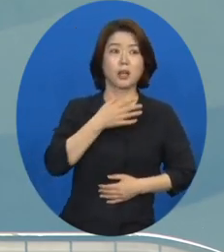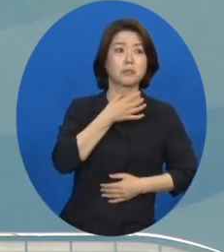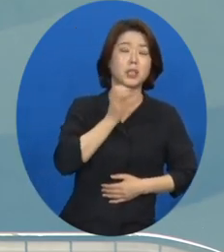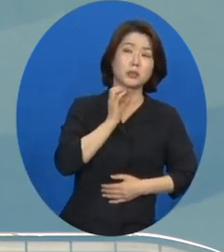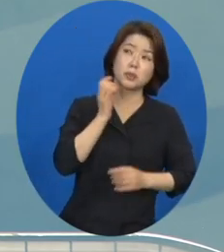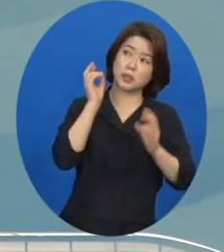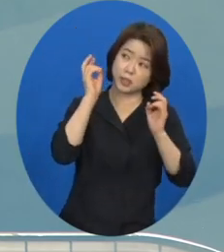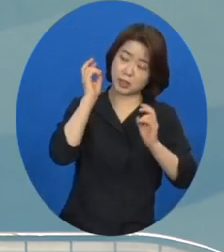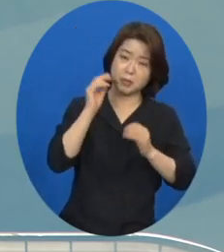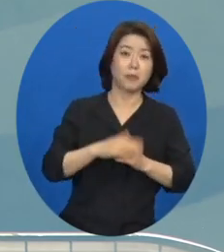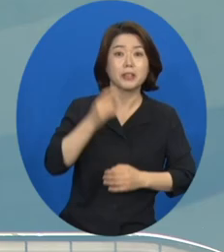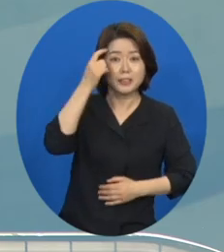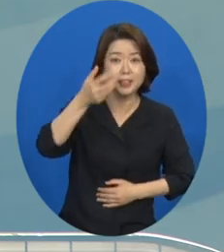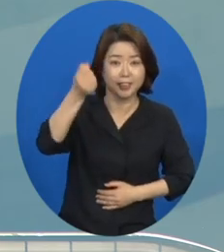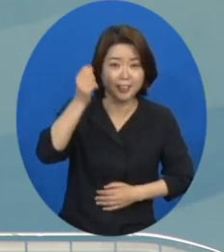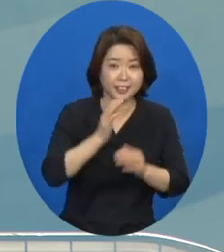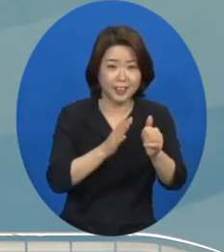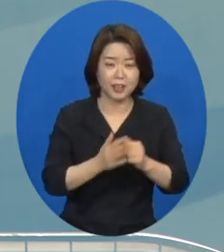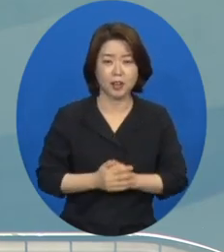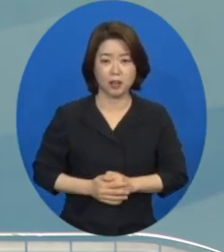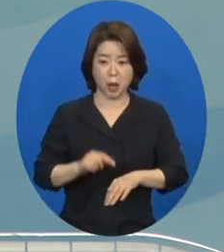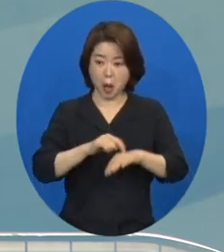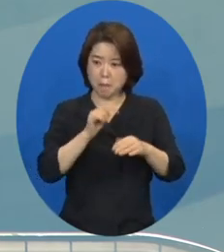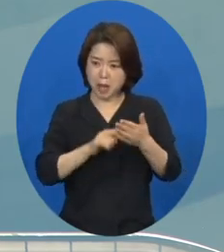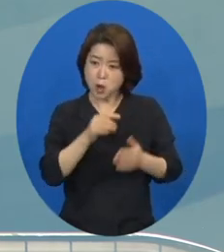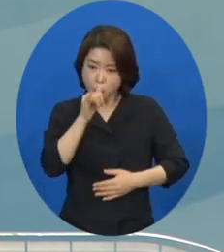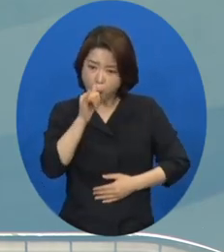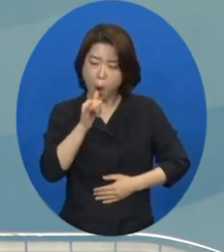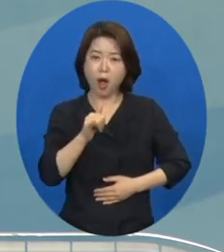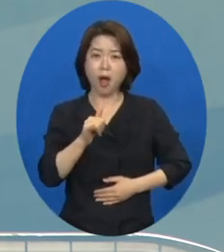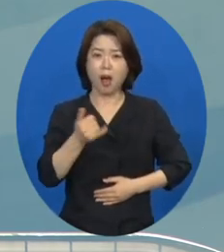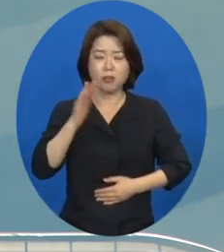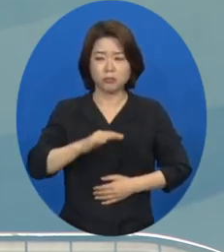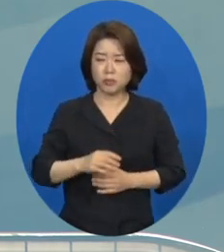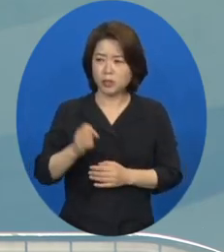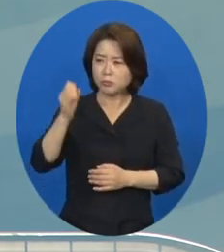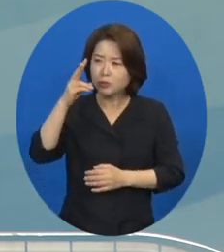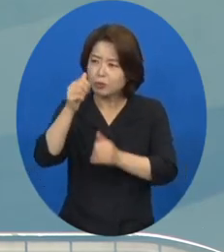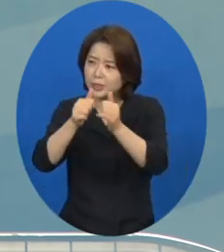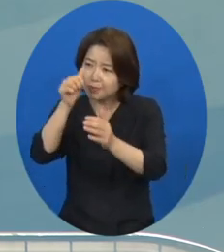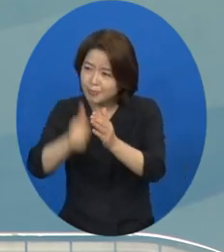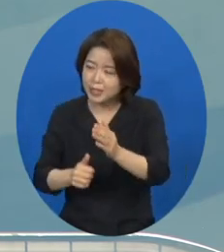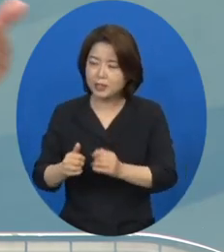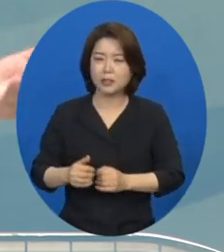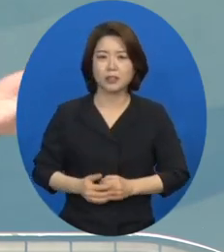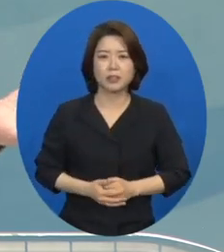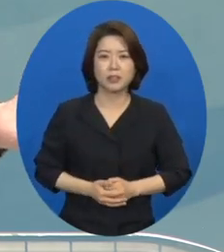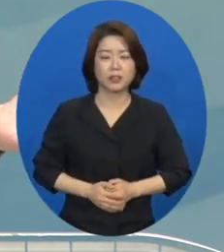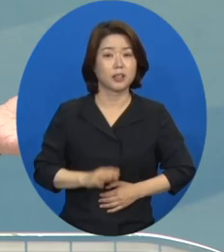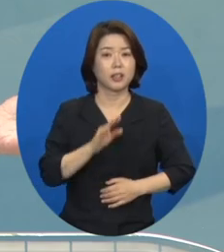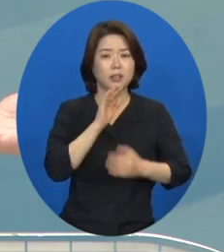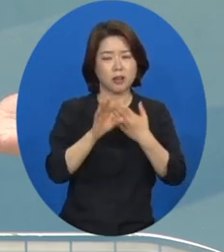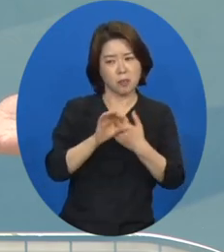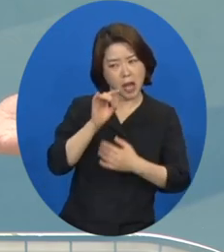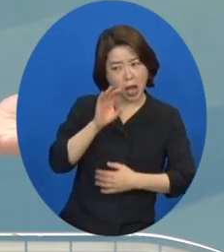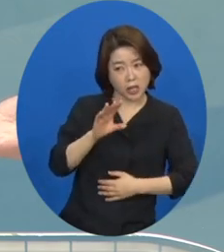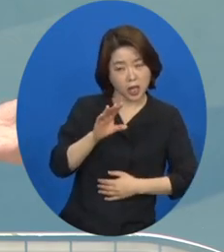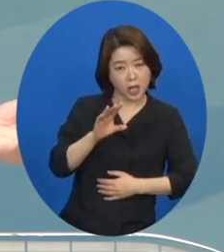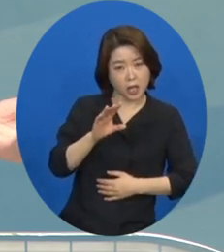생각하시면 돼요. 마음이 없는 건 아닌데 자꾸 넘어지잖아요. 그러면 안 되는